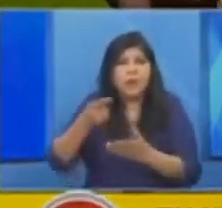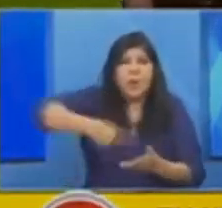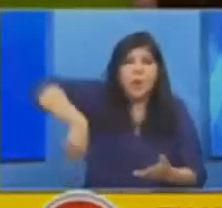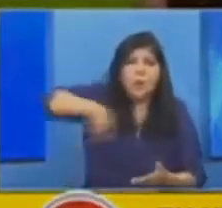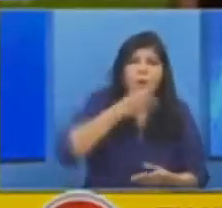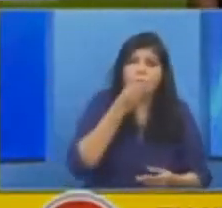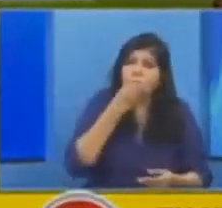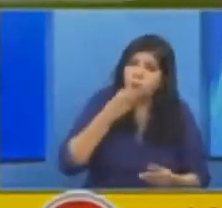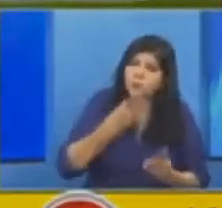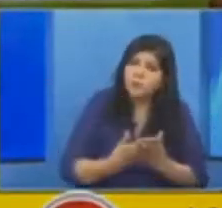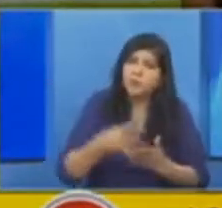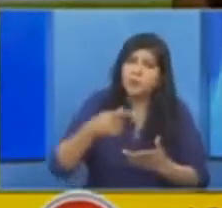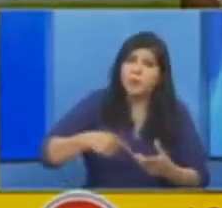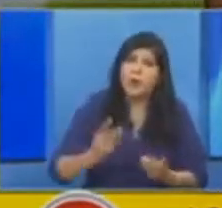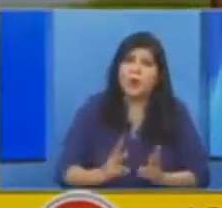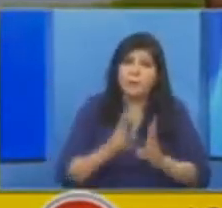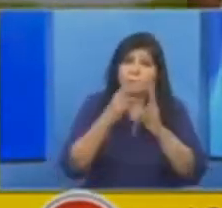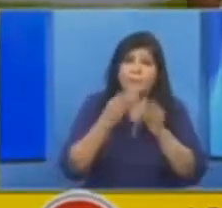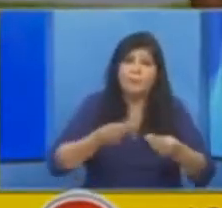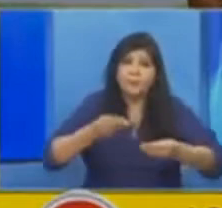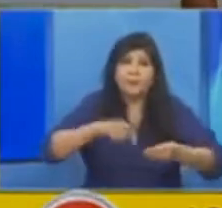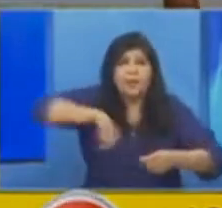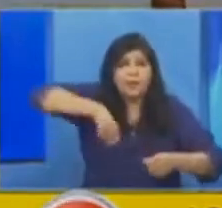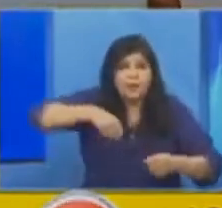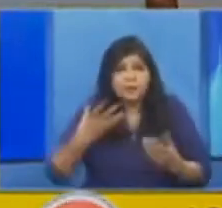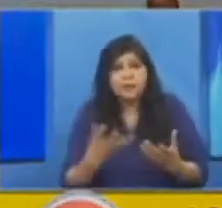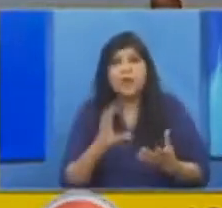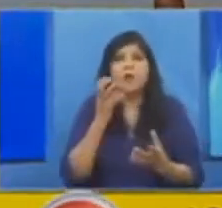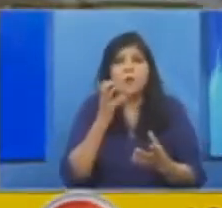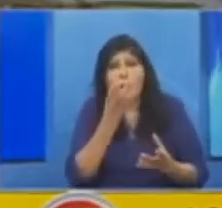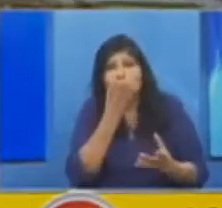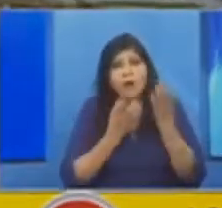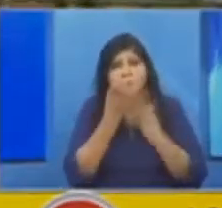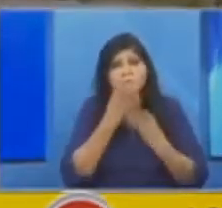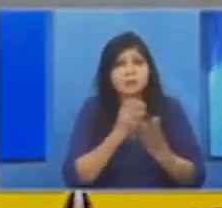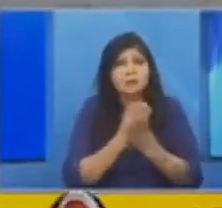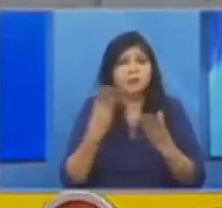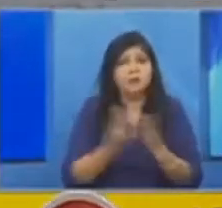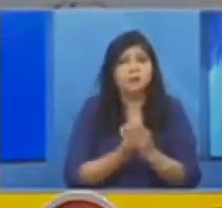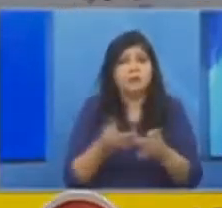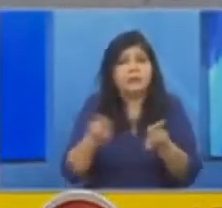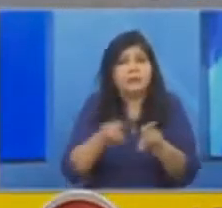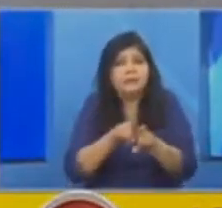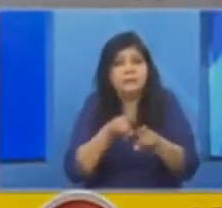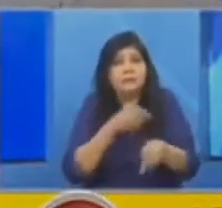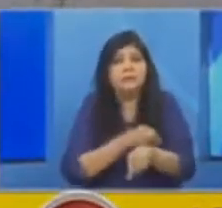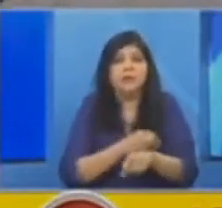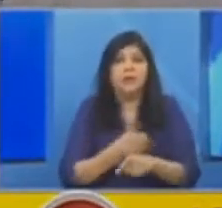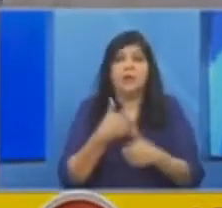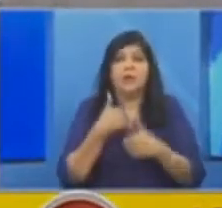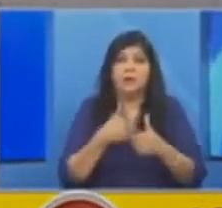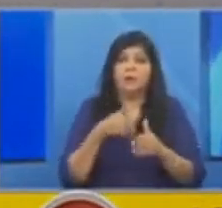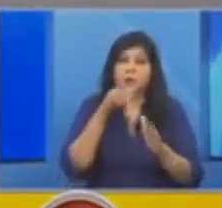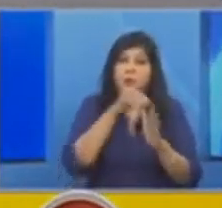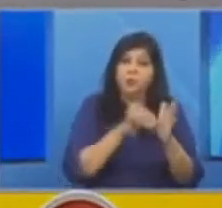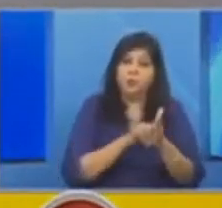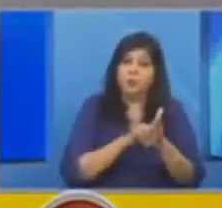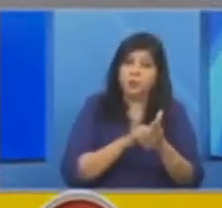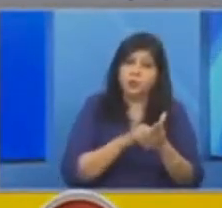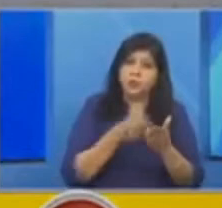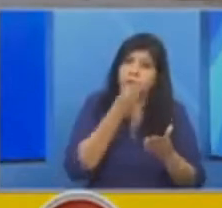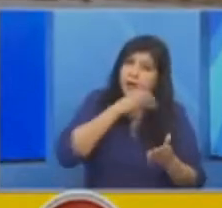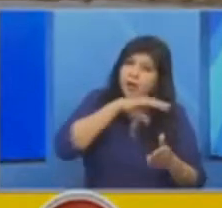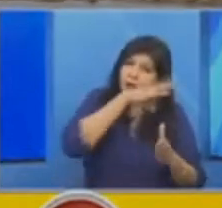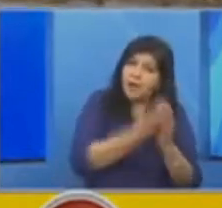और वहाँ पैदा होने वाले अन्न, फल, सबजियों के अनुसार, एक पोशक, नूट्रियन रिच डायेट